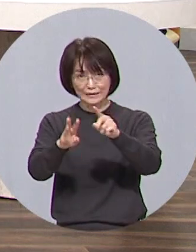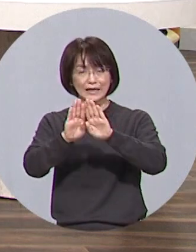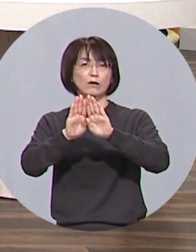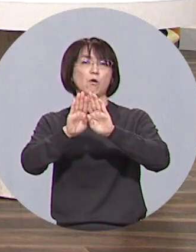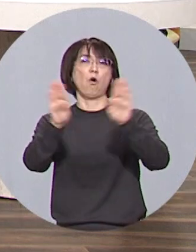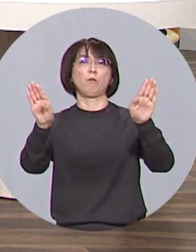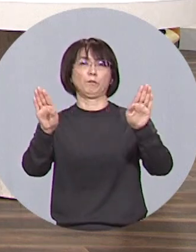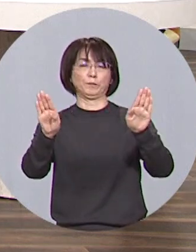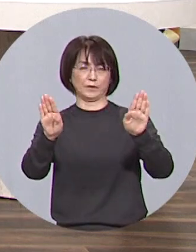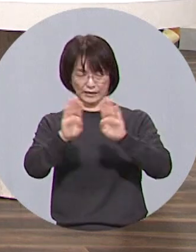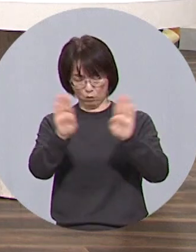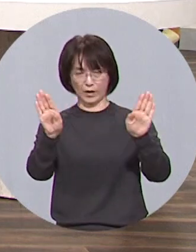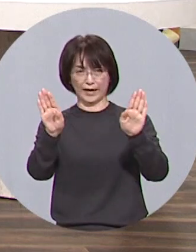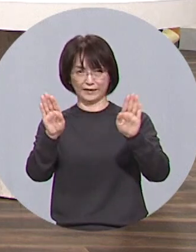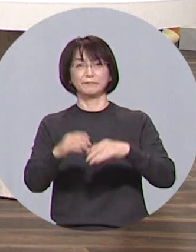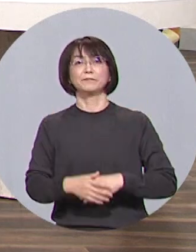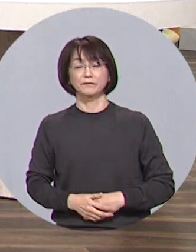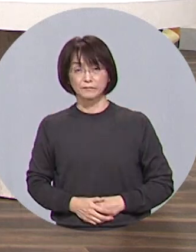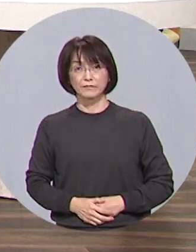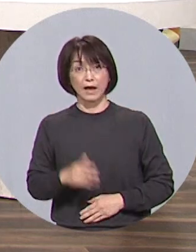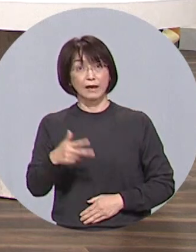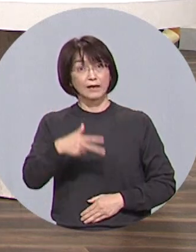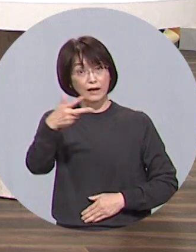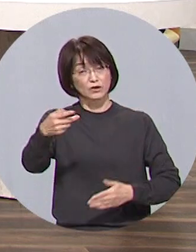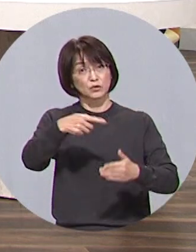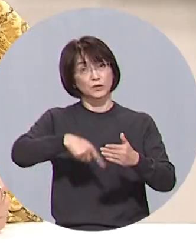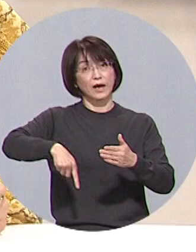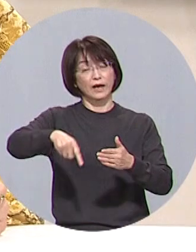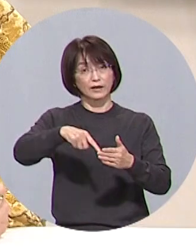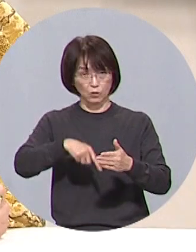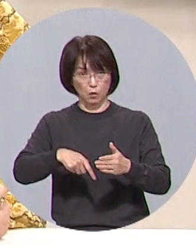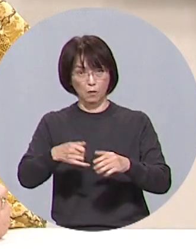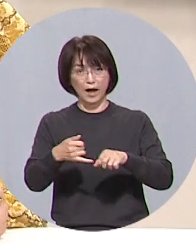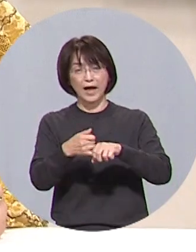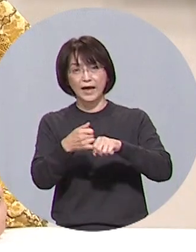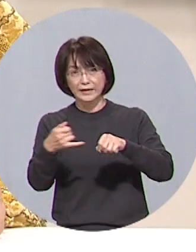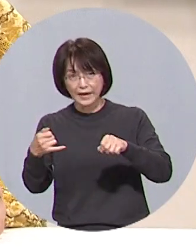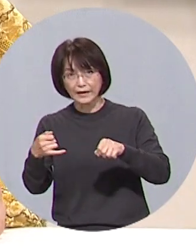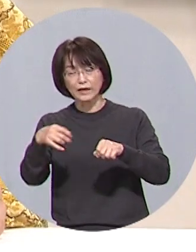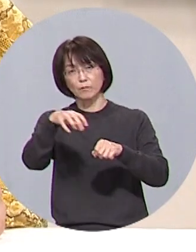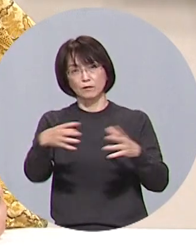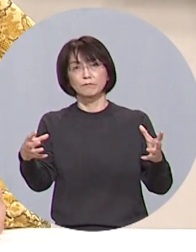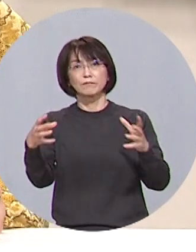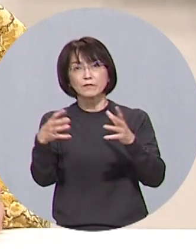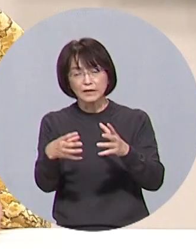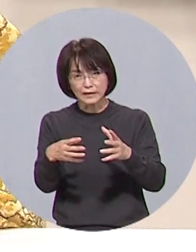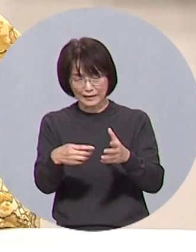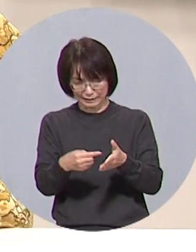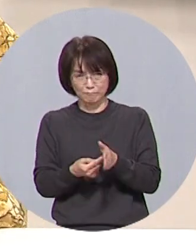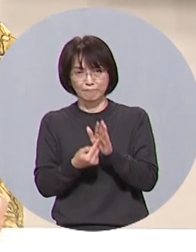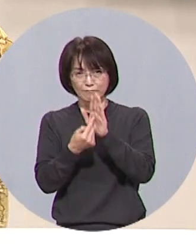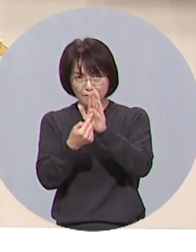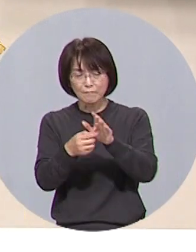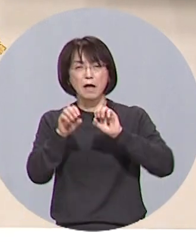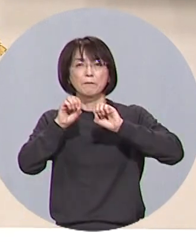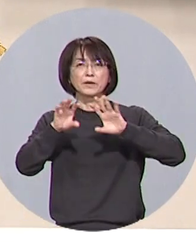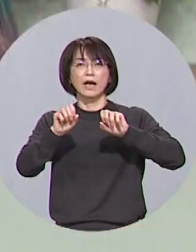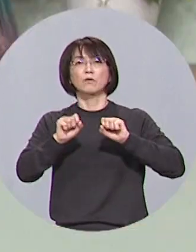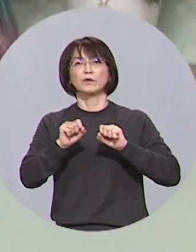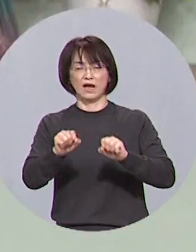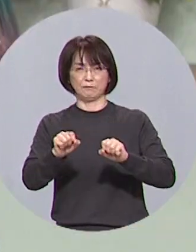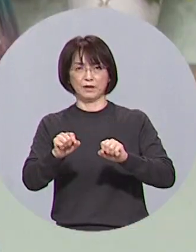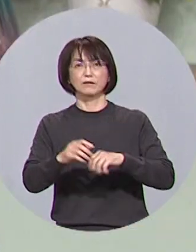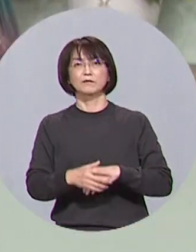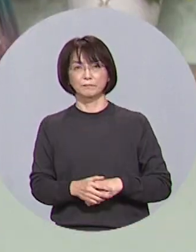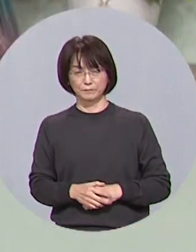覧ください。さて来週は、 はい、県内3つのネギの産地が集結、自慢のネギを全力で PR します。 後